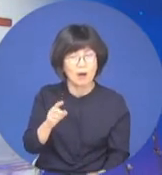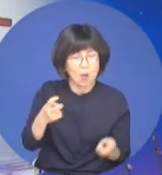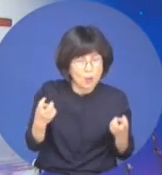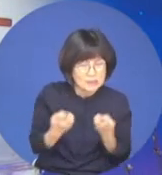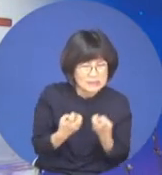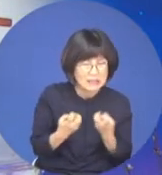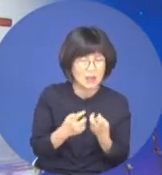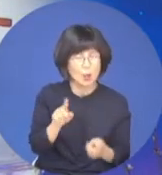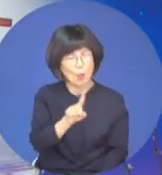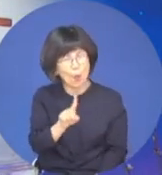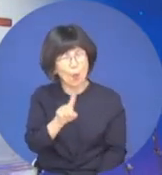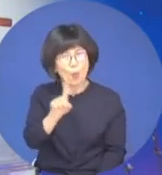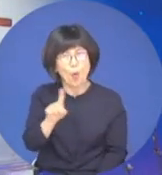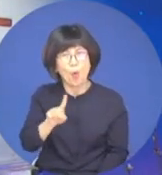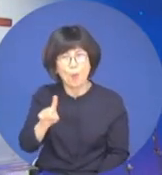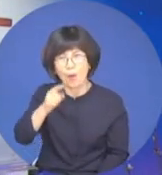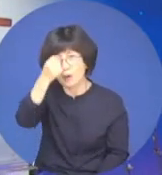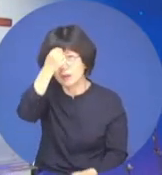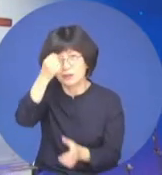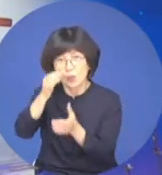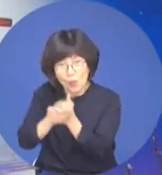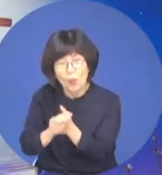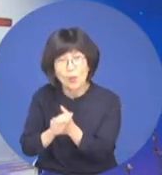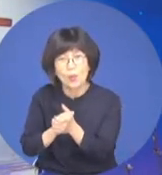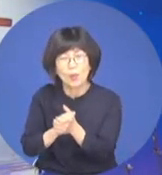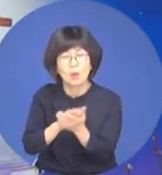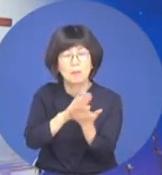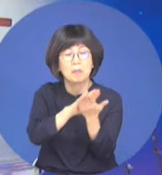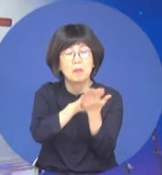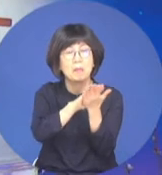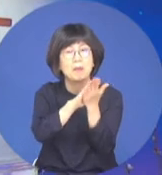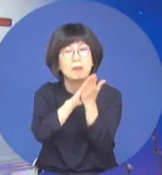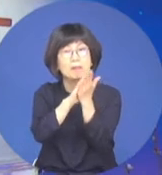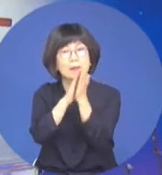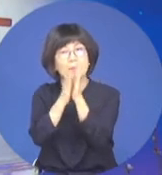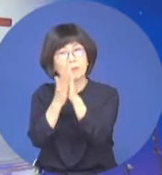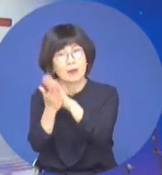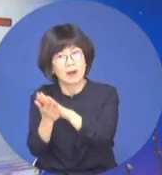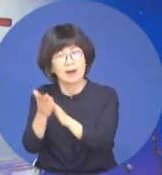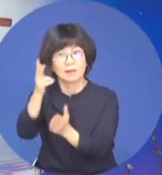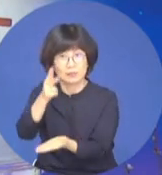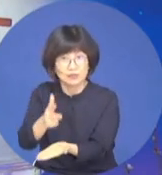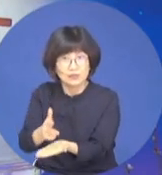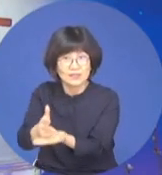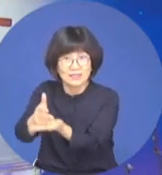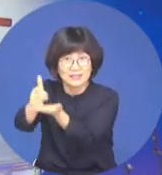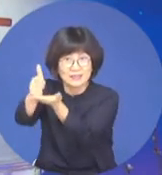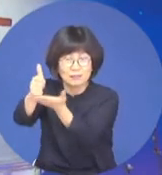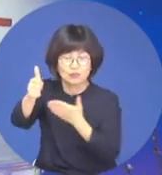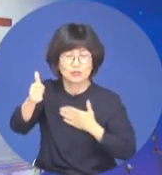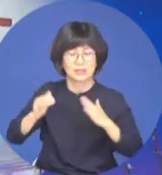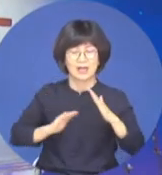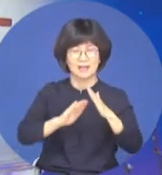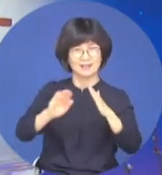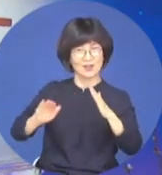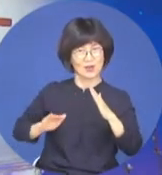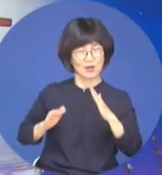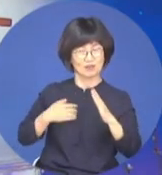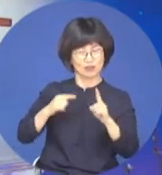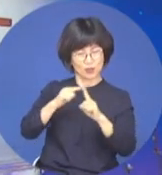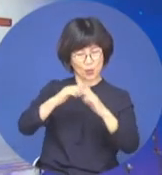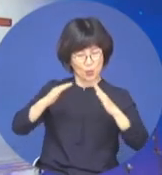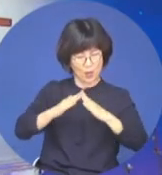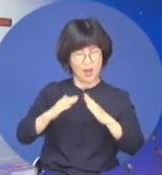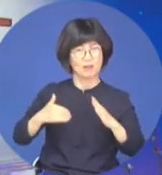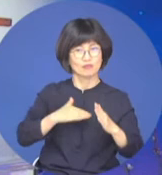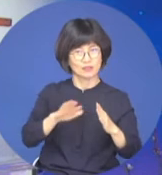뭡니까, 이게 뭡니까 하던 기도가 변하여, 변하여 뭘로 바뀝니까? 주님, 우리 가정을 향하여, 우리 나라를 향하여, 우리 민족을